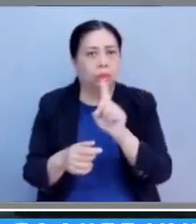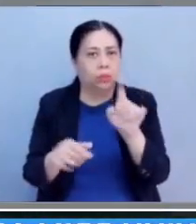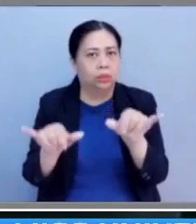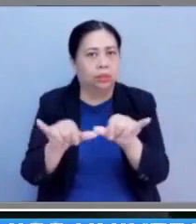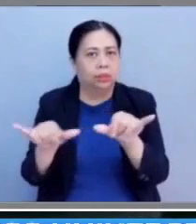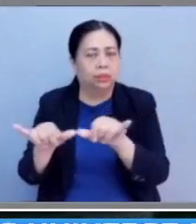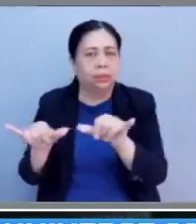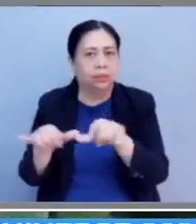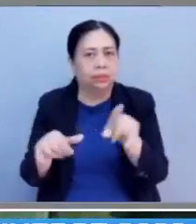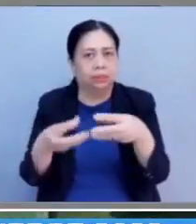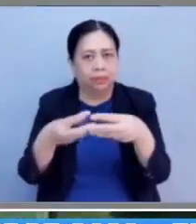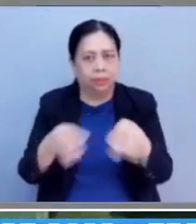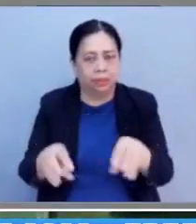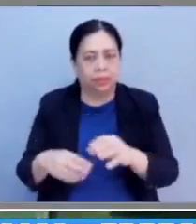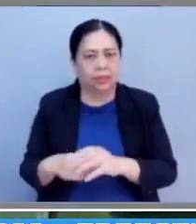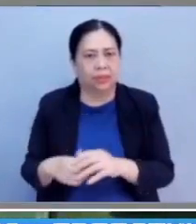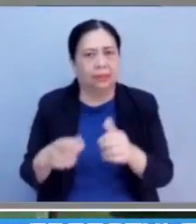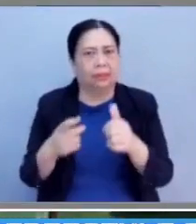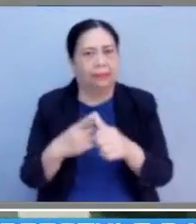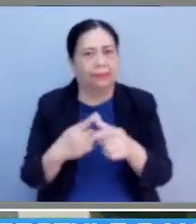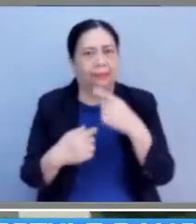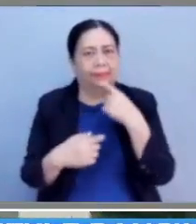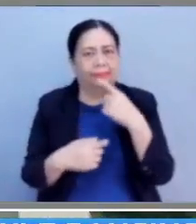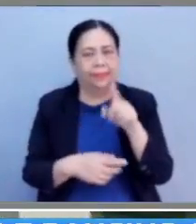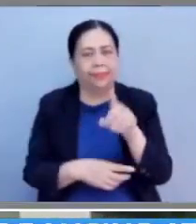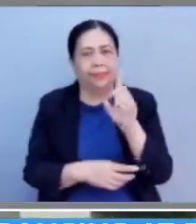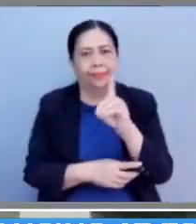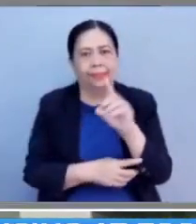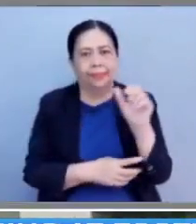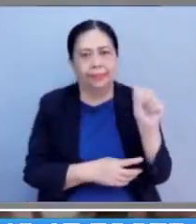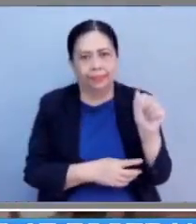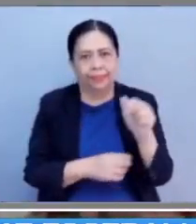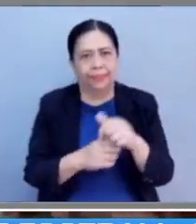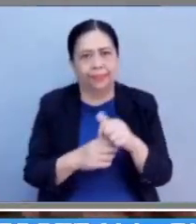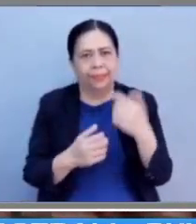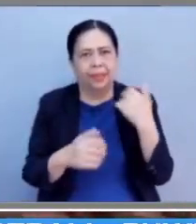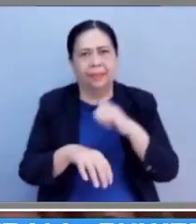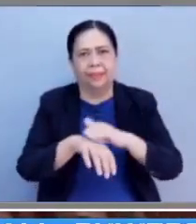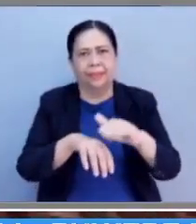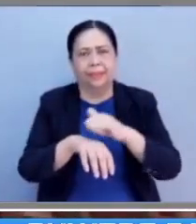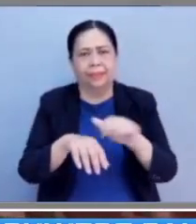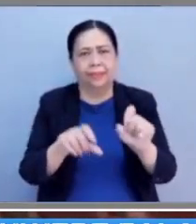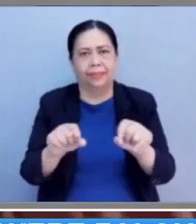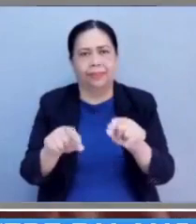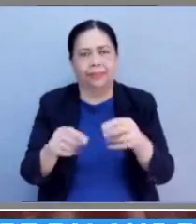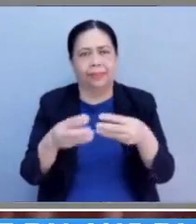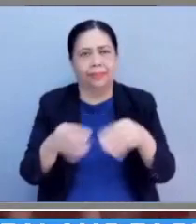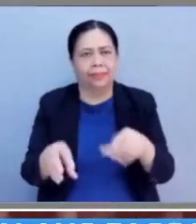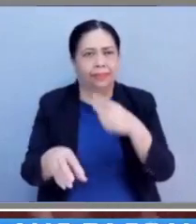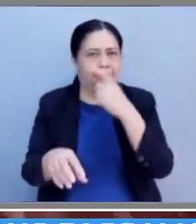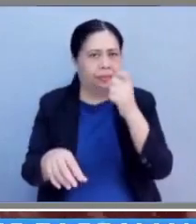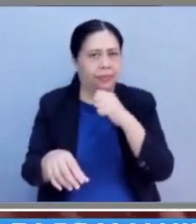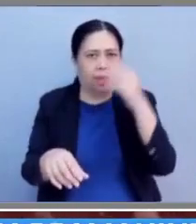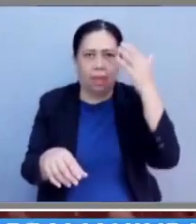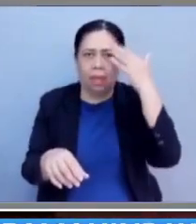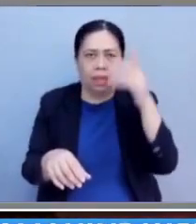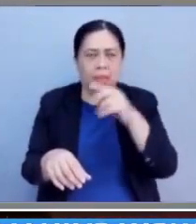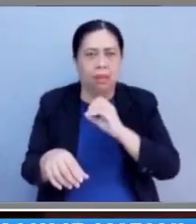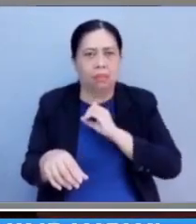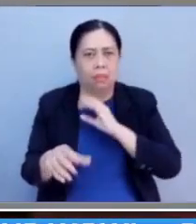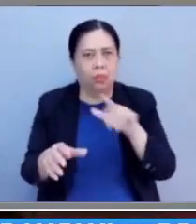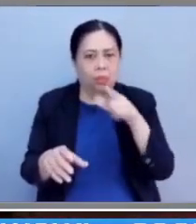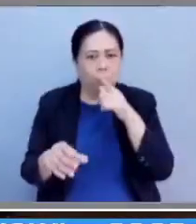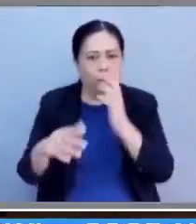itlog. Una kasing sinabi ng Department of Agriculture, may dayaan sa bentahan ng itlog dahil hindi naman daw alam ng mga mamimili kung